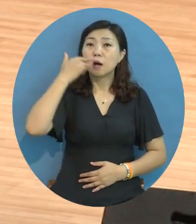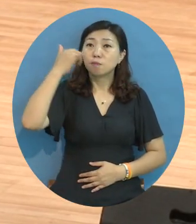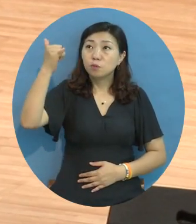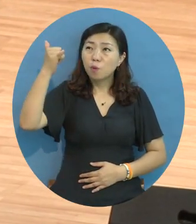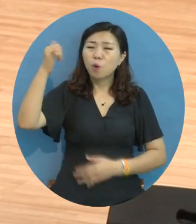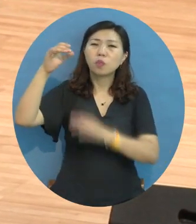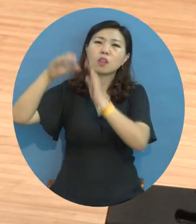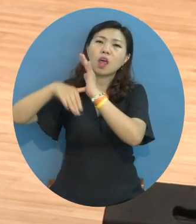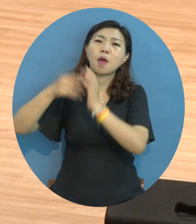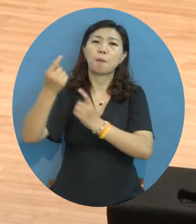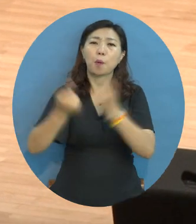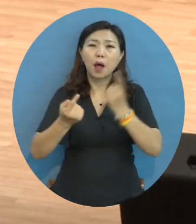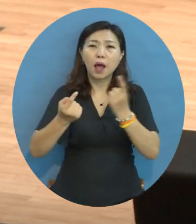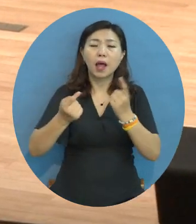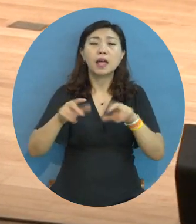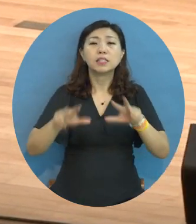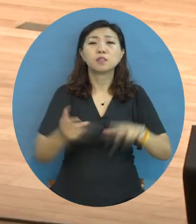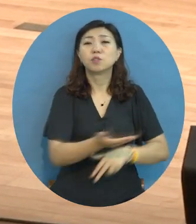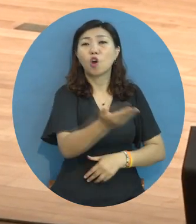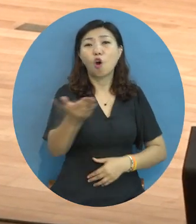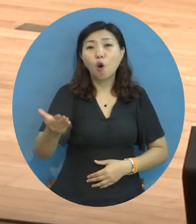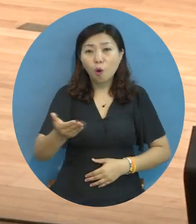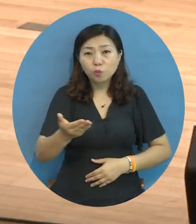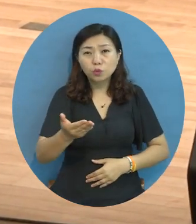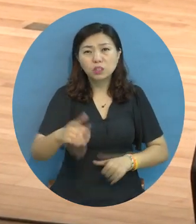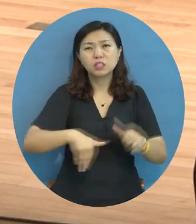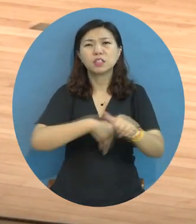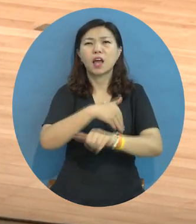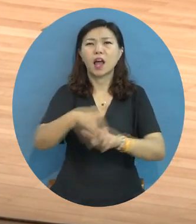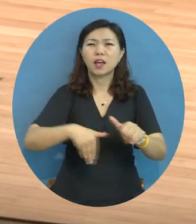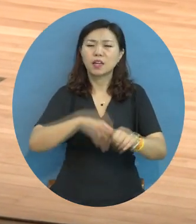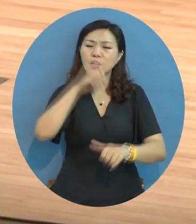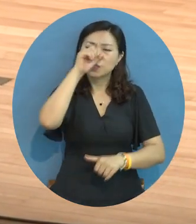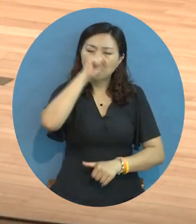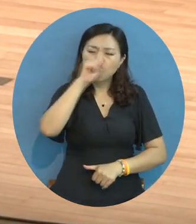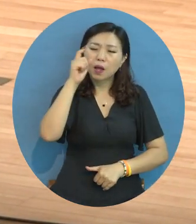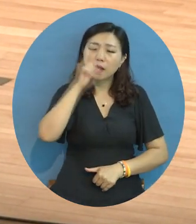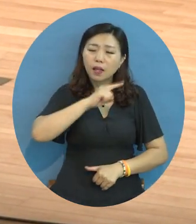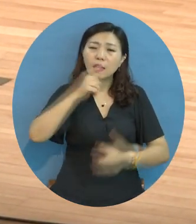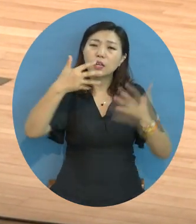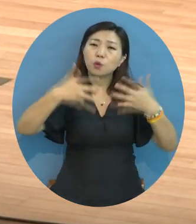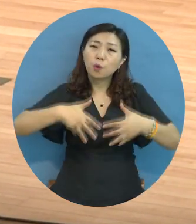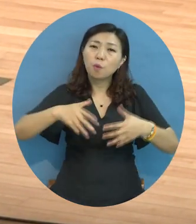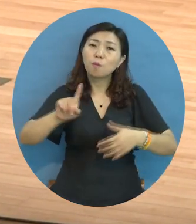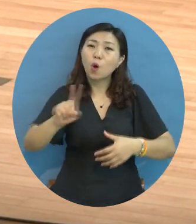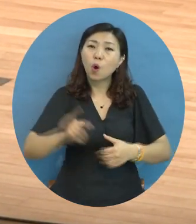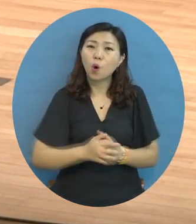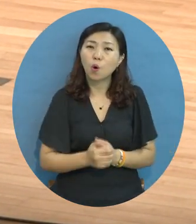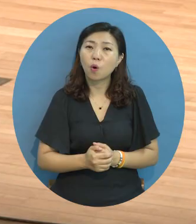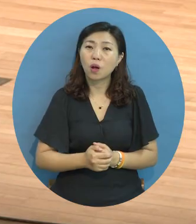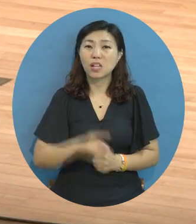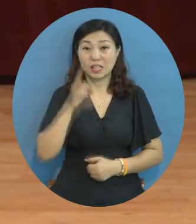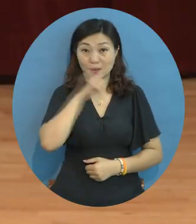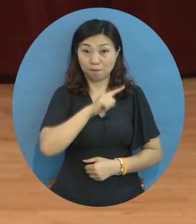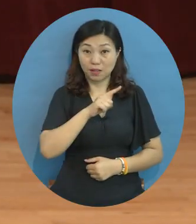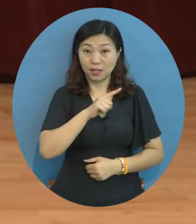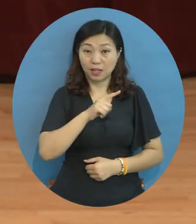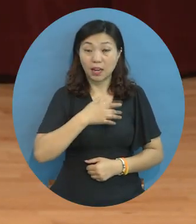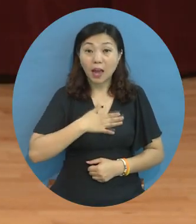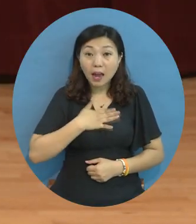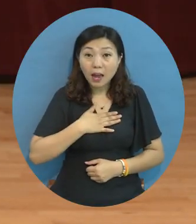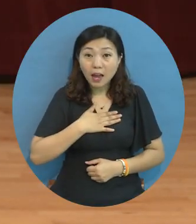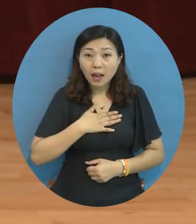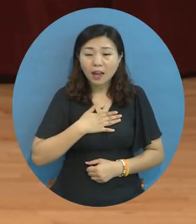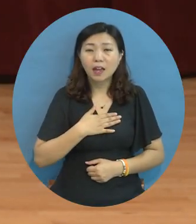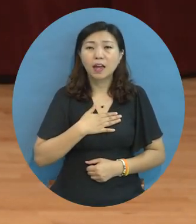부모 세대보다 여러분들 세대가 조건이 좋은 조건에 있어요? 나쁜 조건에 있어요? 그거 인정해요?